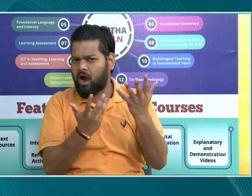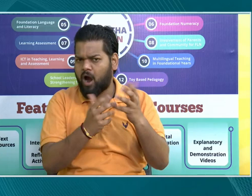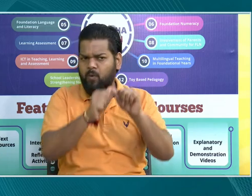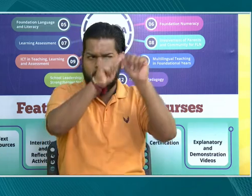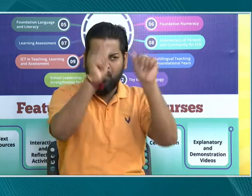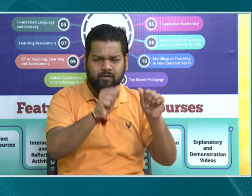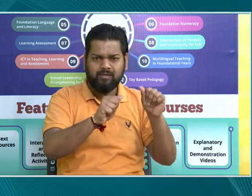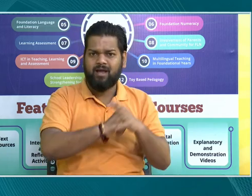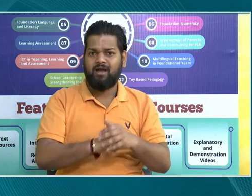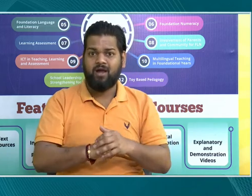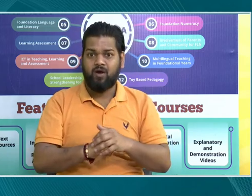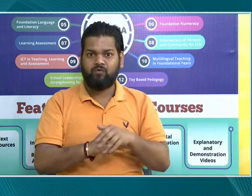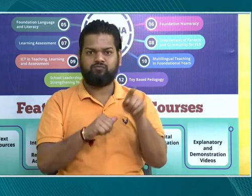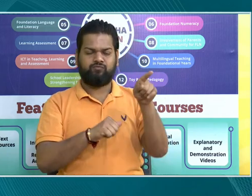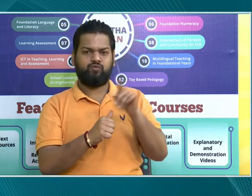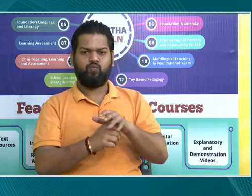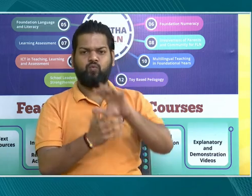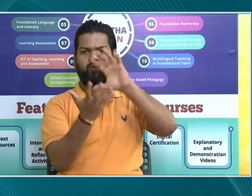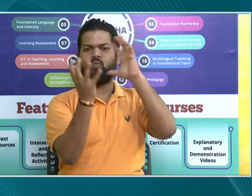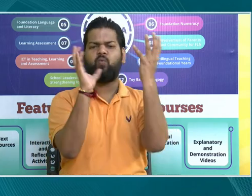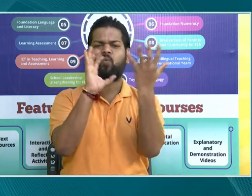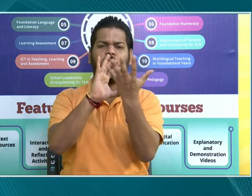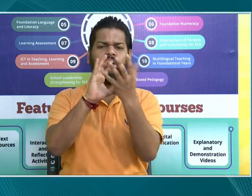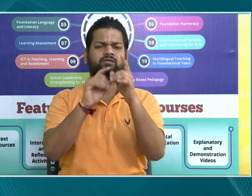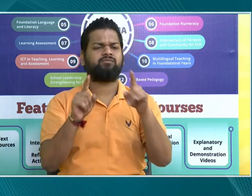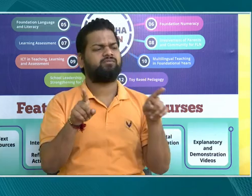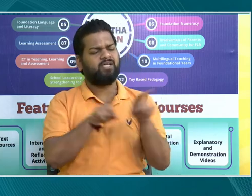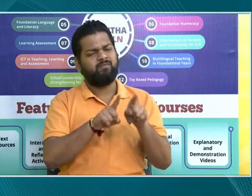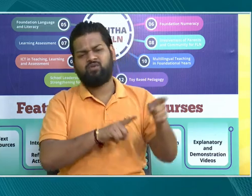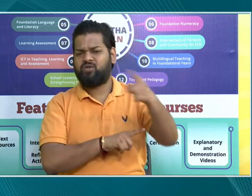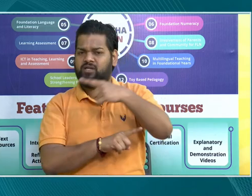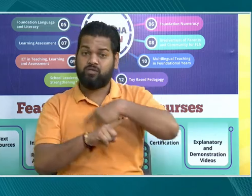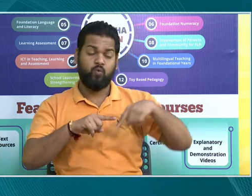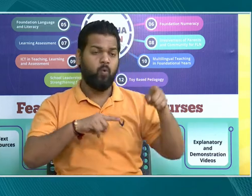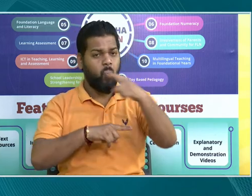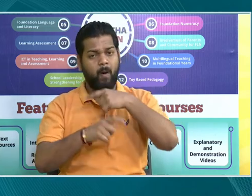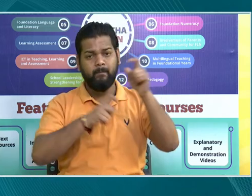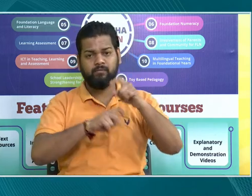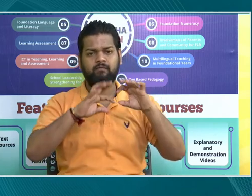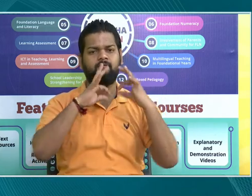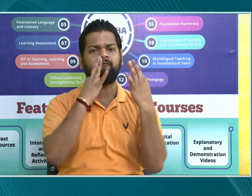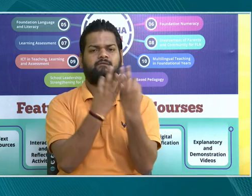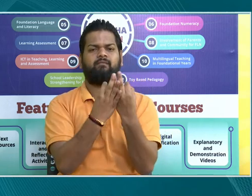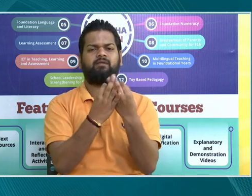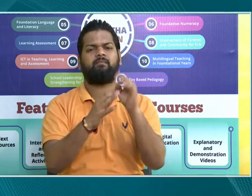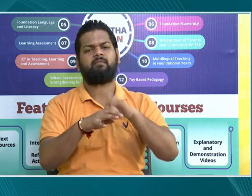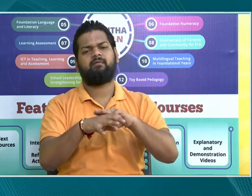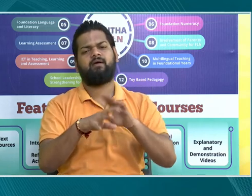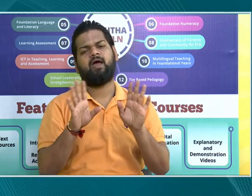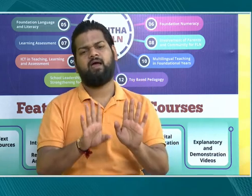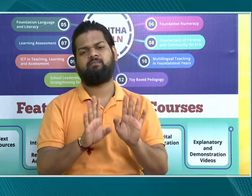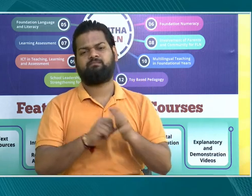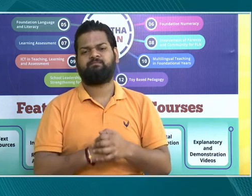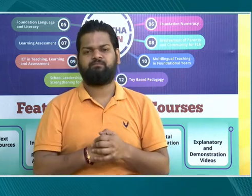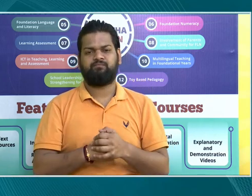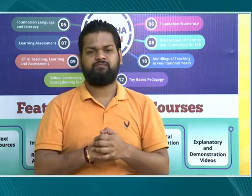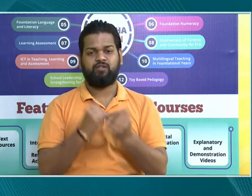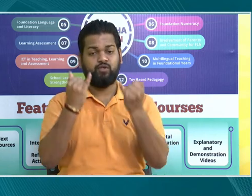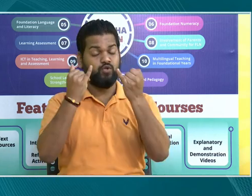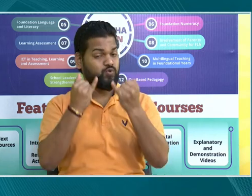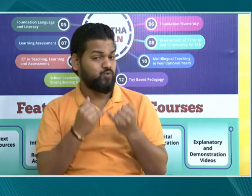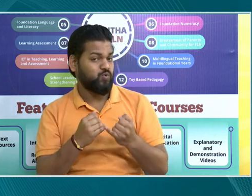or should I say, the world is one family. तो चलिए इसी बातचीत के साथ लेट्स जस्ट बिगिन दिस डिस्कशन एंड बिकॉज द टॉपिक